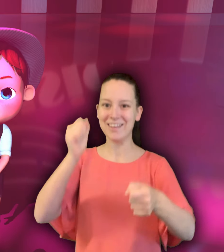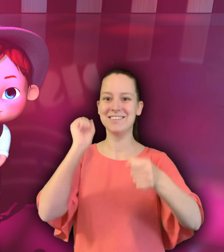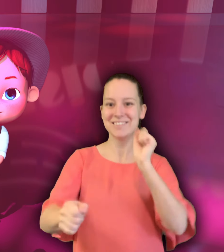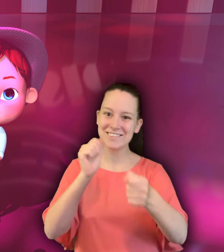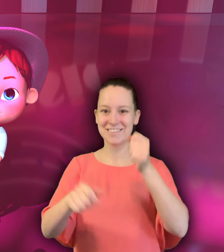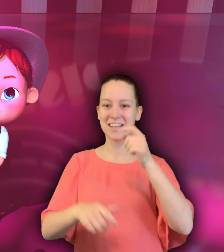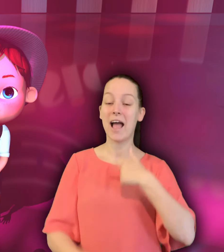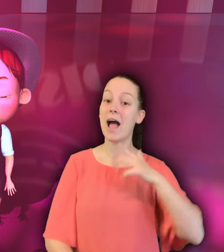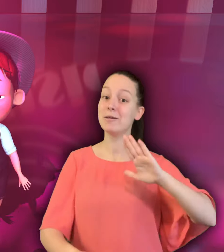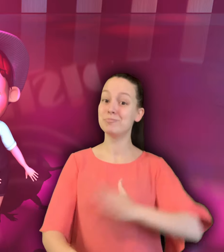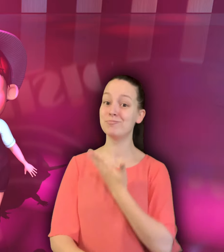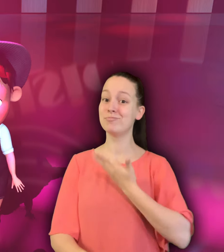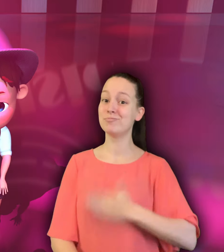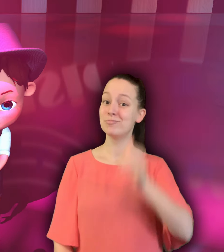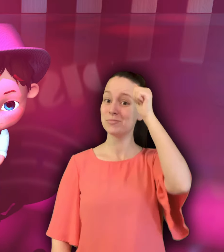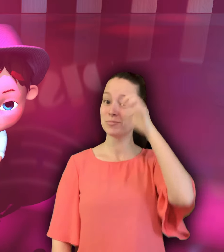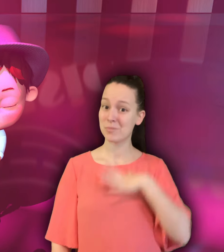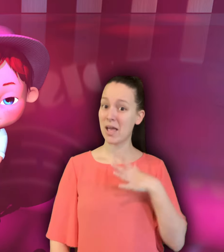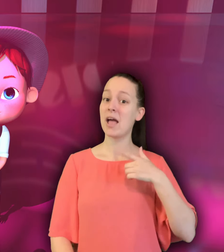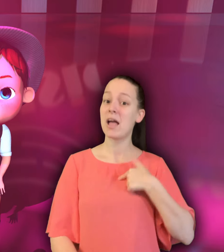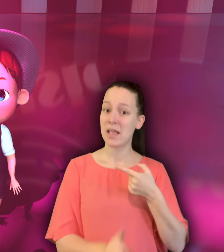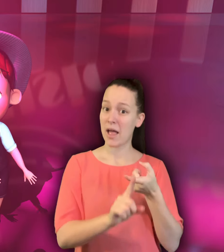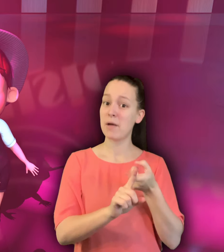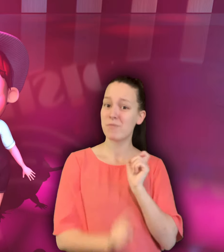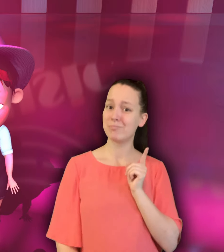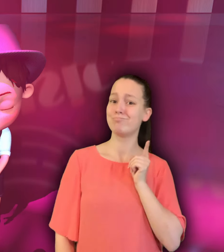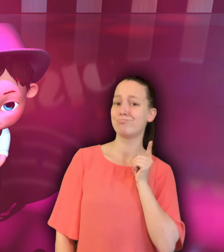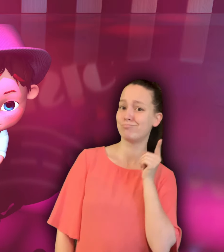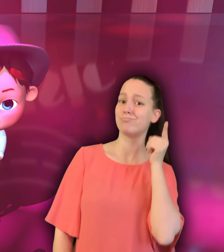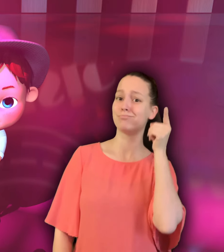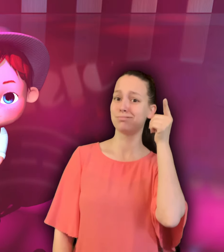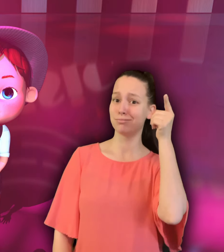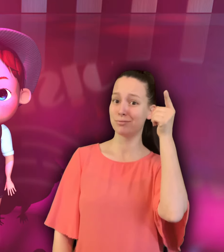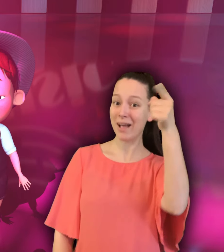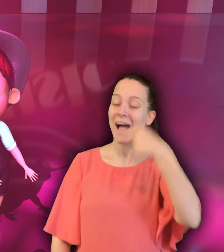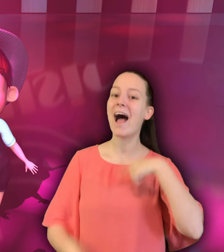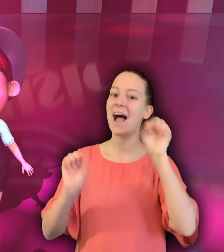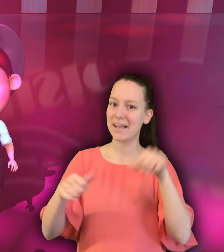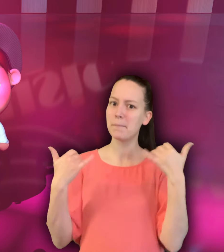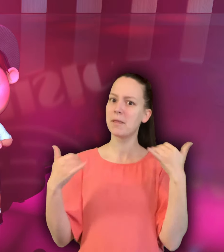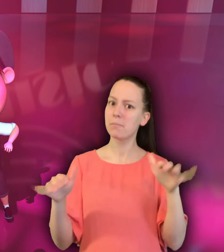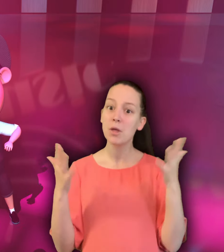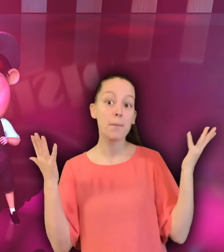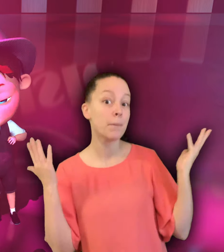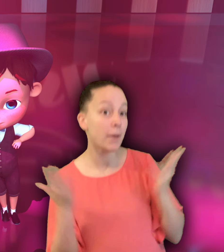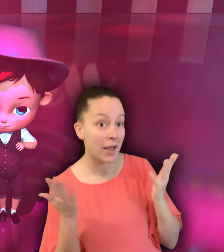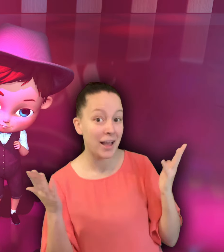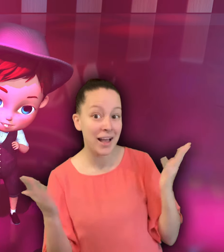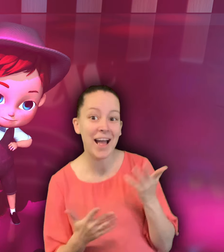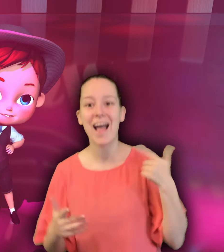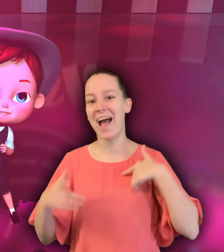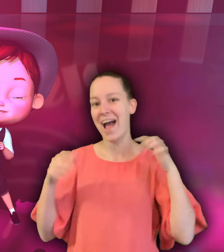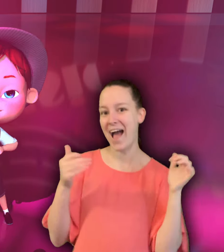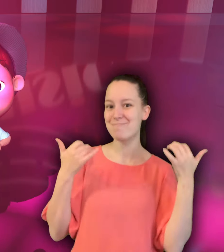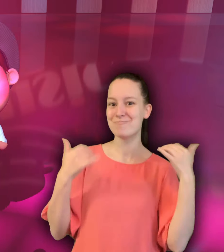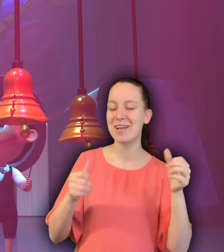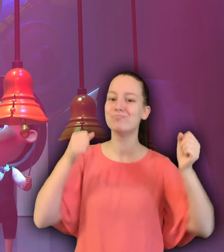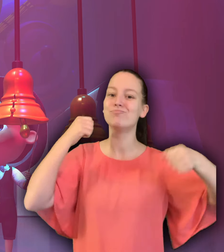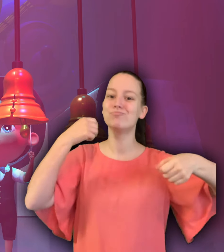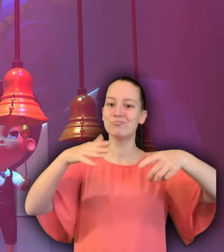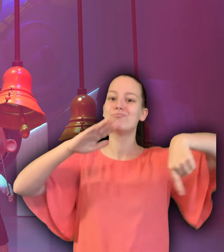ましょう私は音楽が僕から来た上手に金を鳴らして